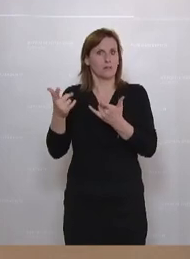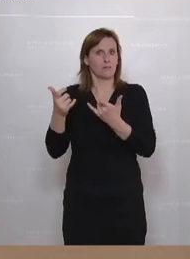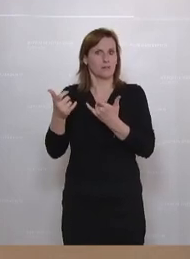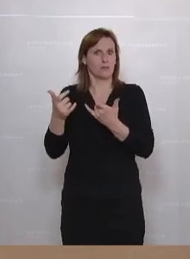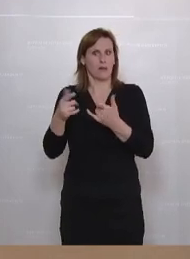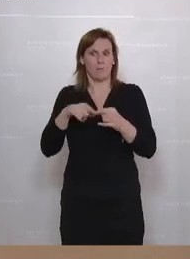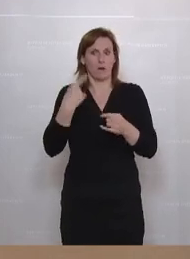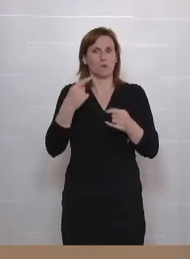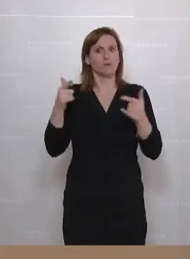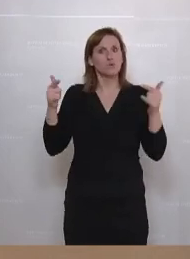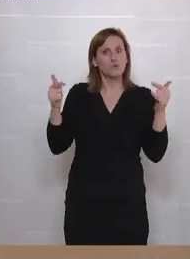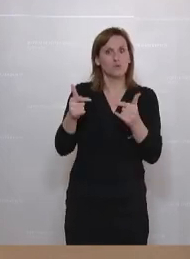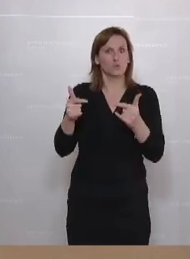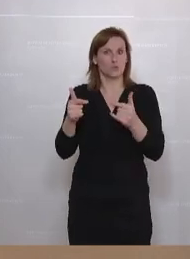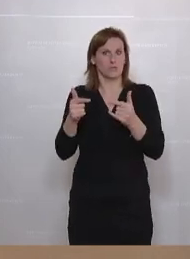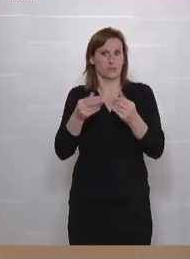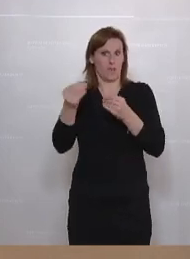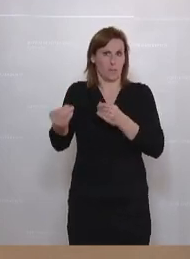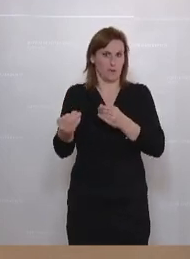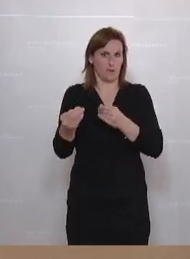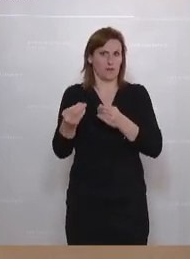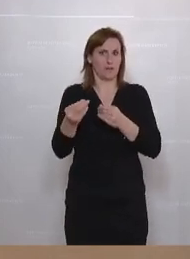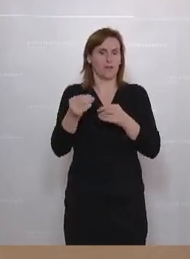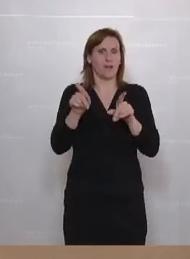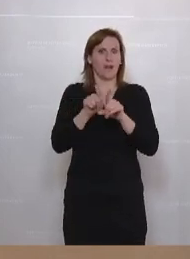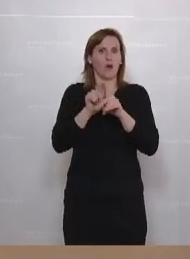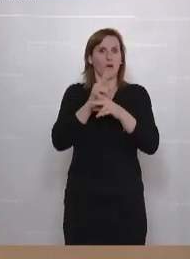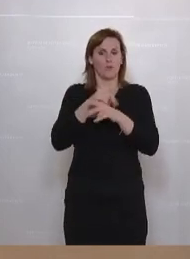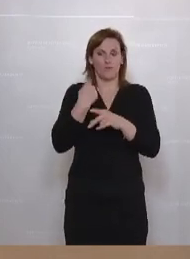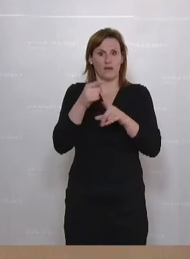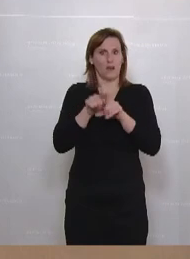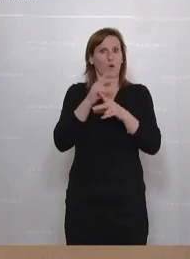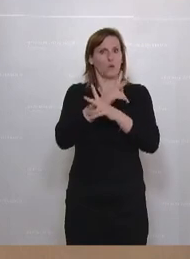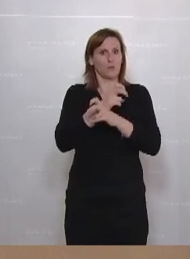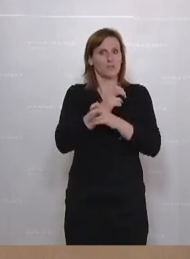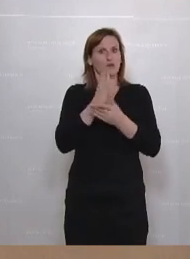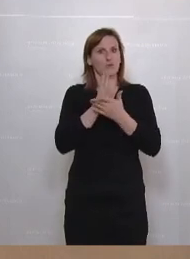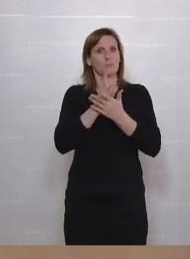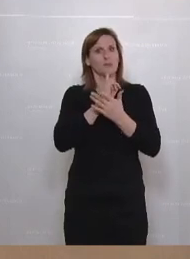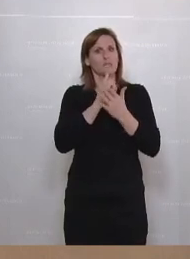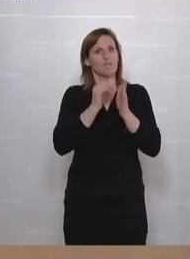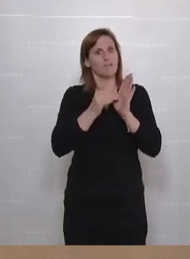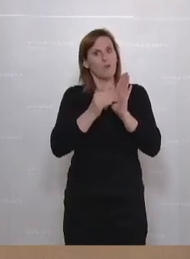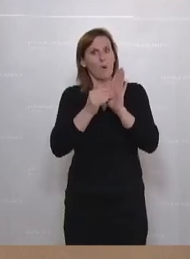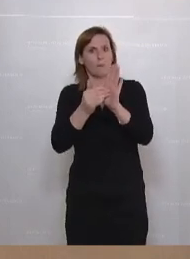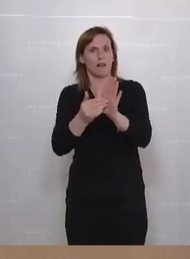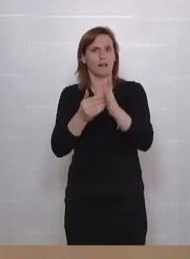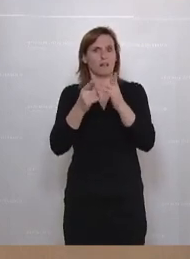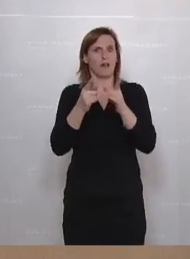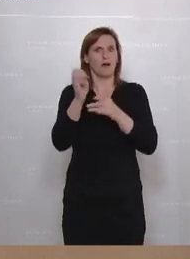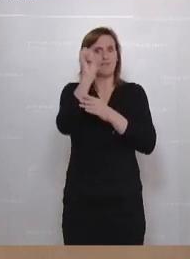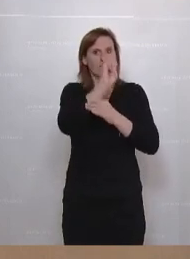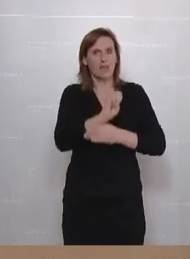uns sind es Zuschüsse. Ich glaube, dass wir, und Österreich ist da sicher, würde ich sagen, vorbildlich, weil wir einfach immer in diesem EU-Verband